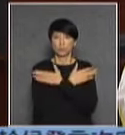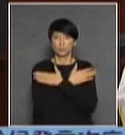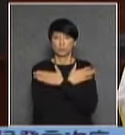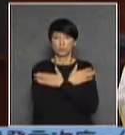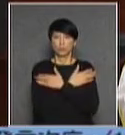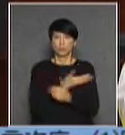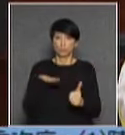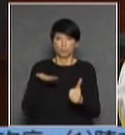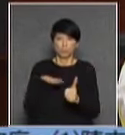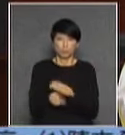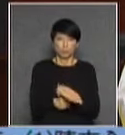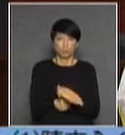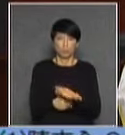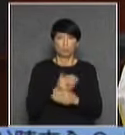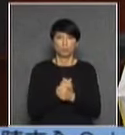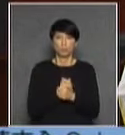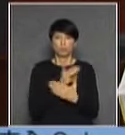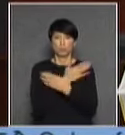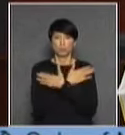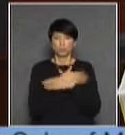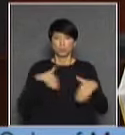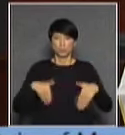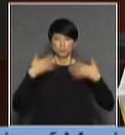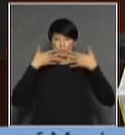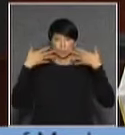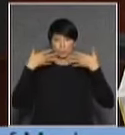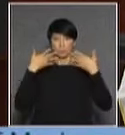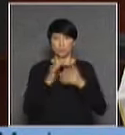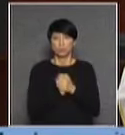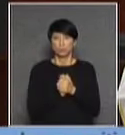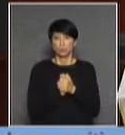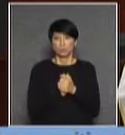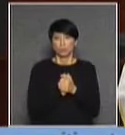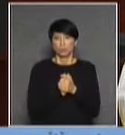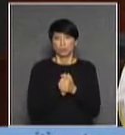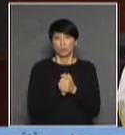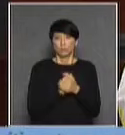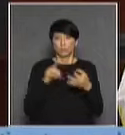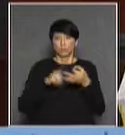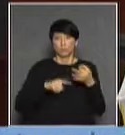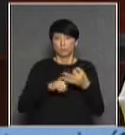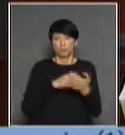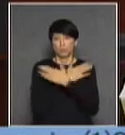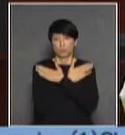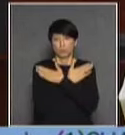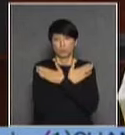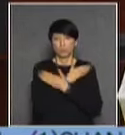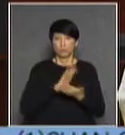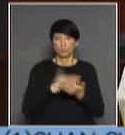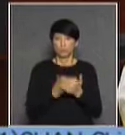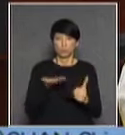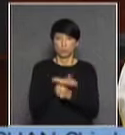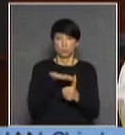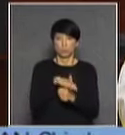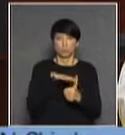咁滯嘅，愛護動物以愛之名而毀滅動物亦都係唔少嘅，主